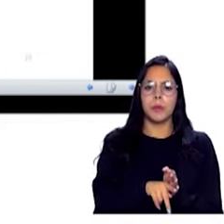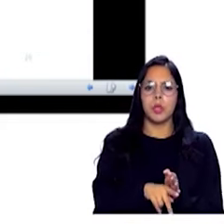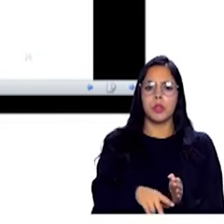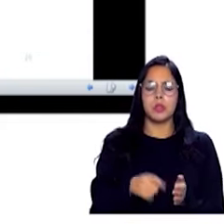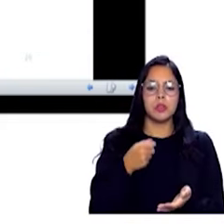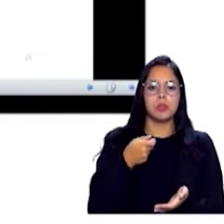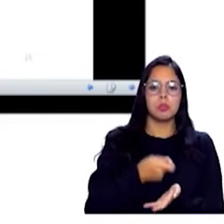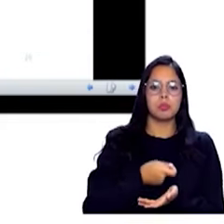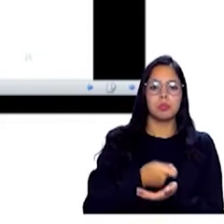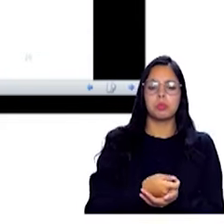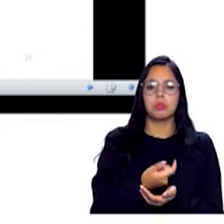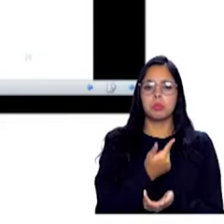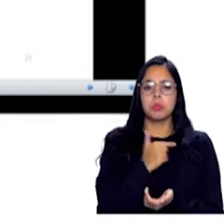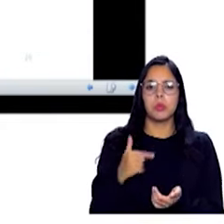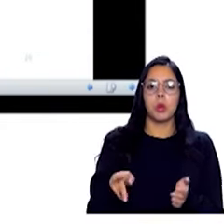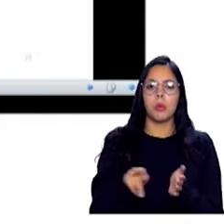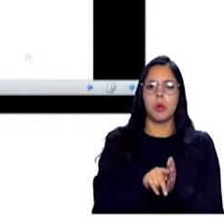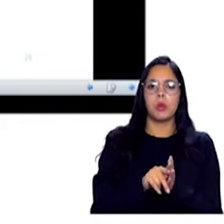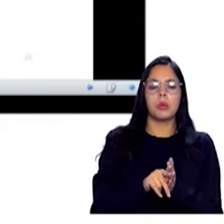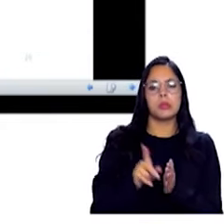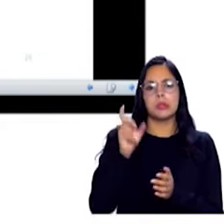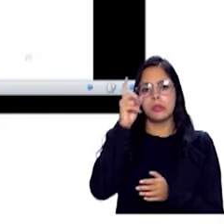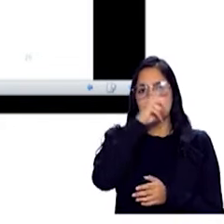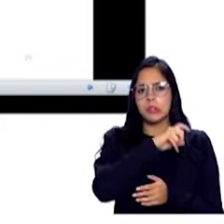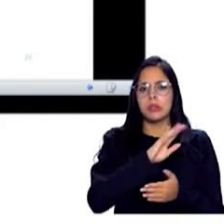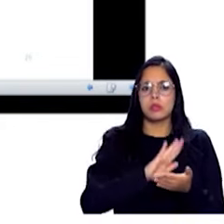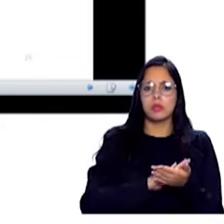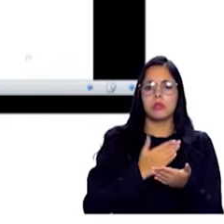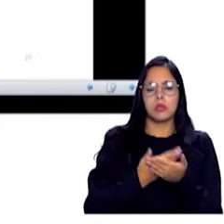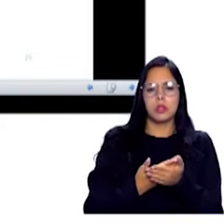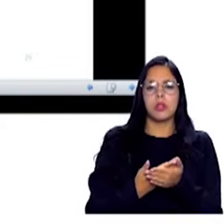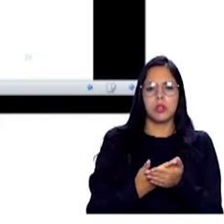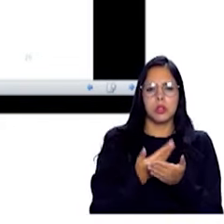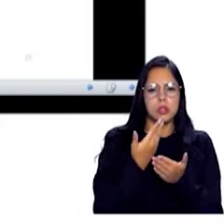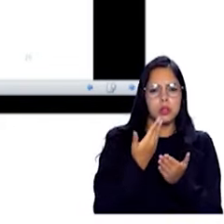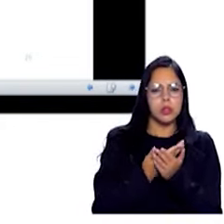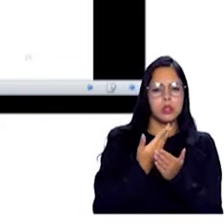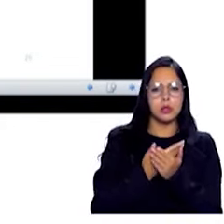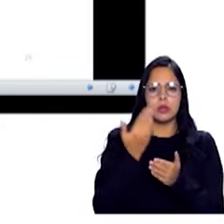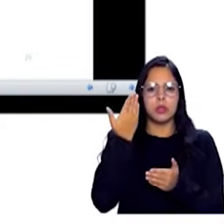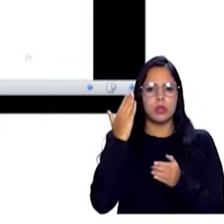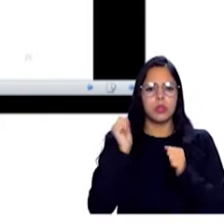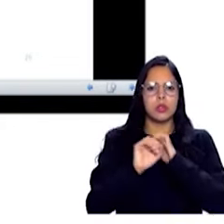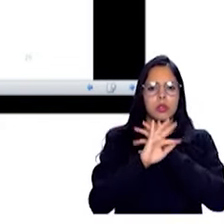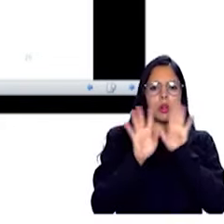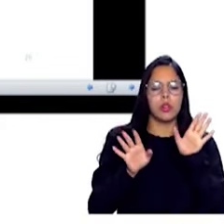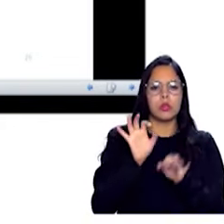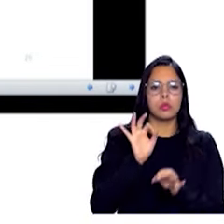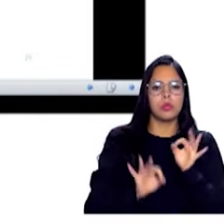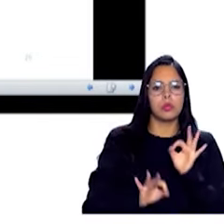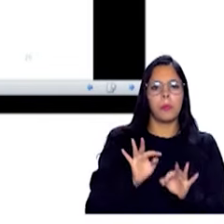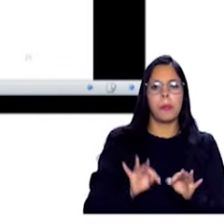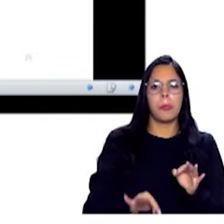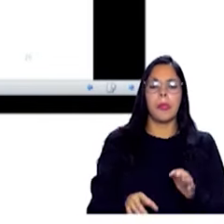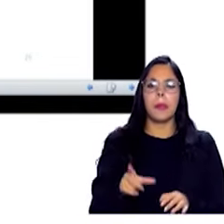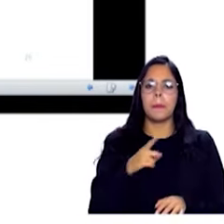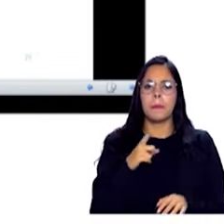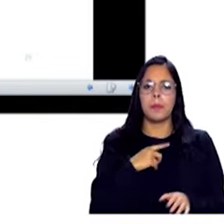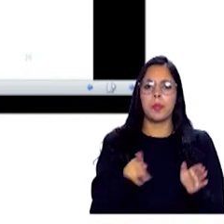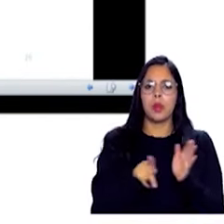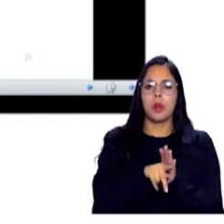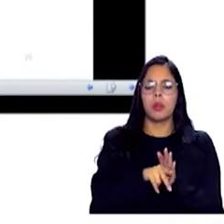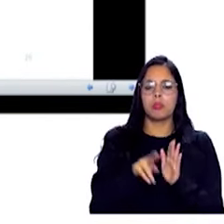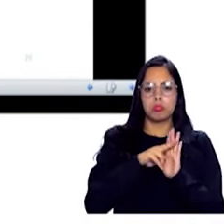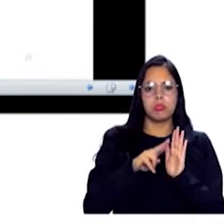interpretative e Nel motivare Il provvedimento indichi la corretta interpretazione Della Norma di diritto oppure pensiamo all'